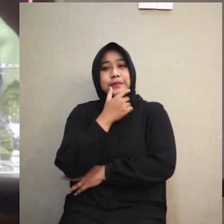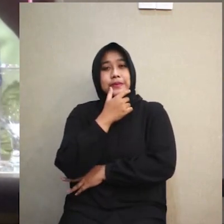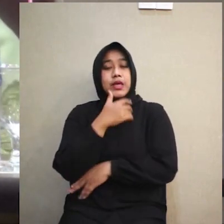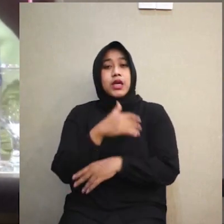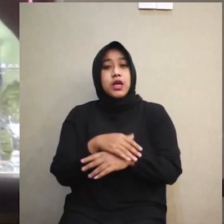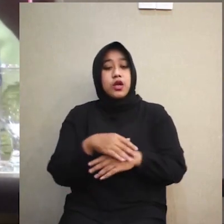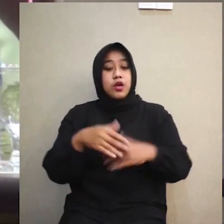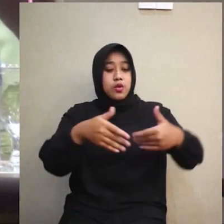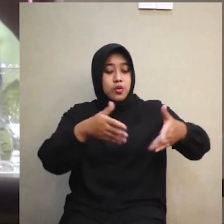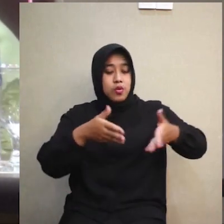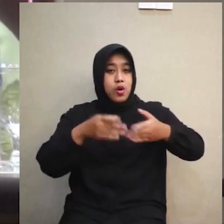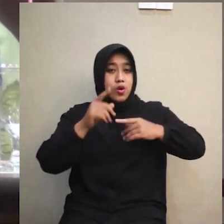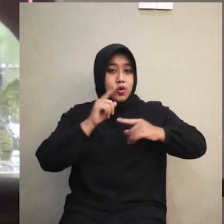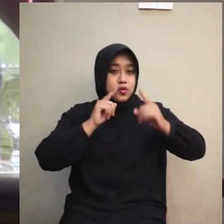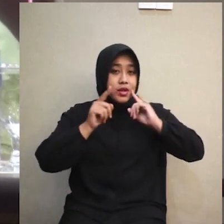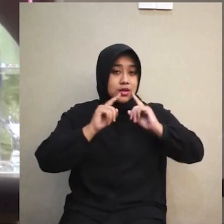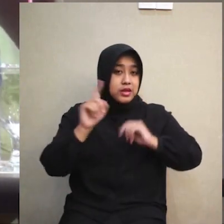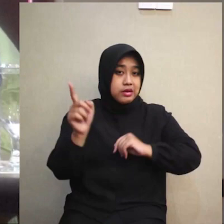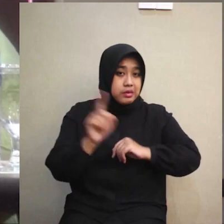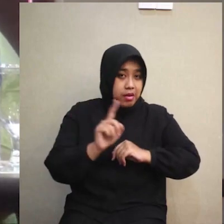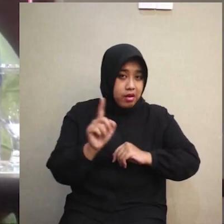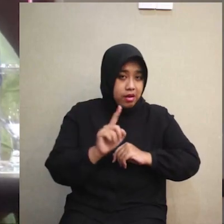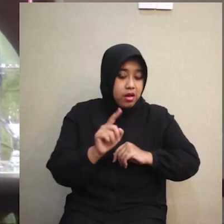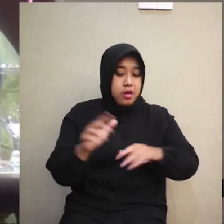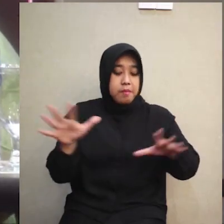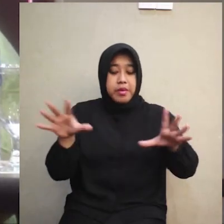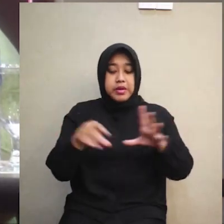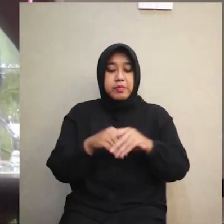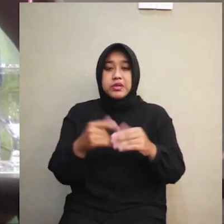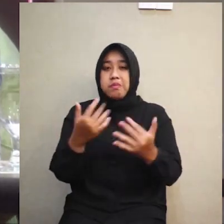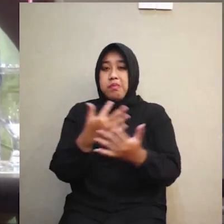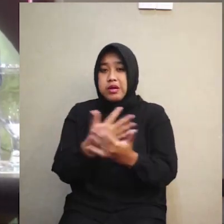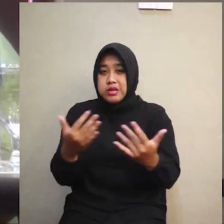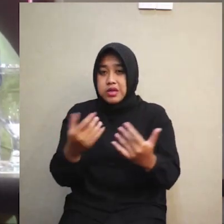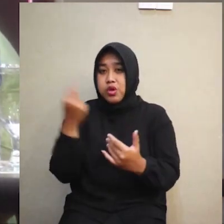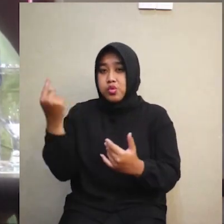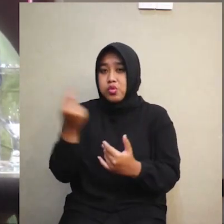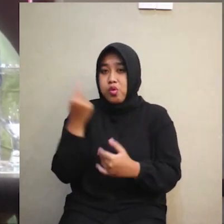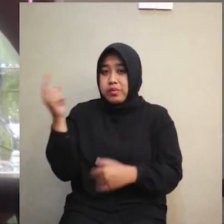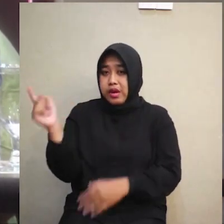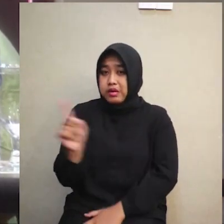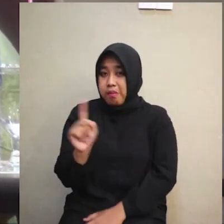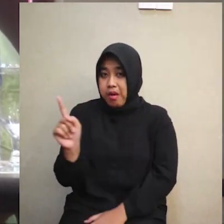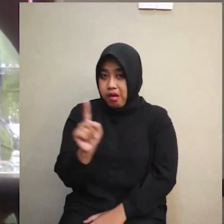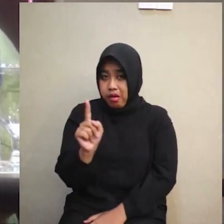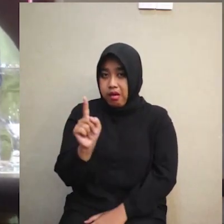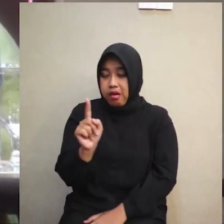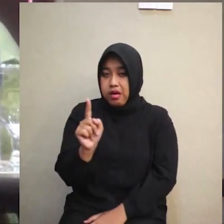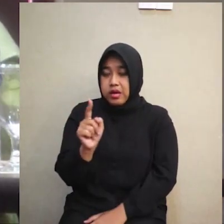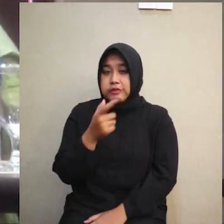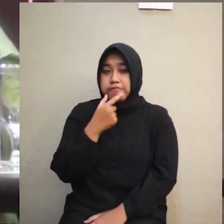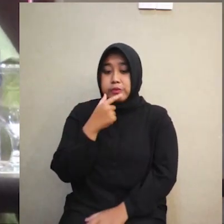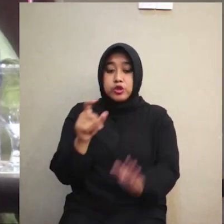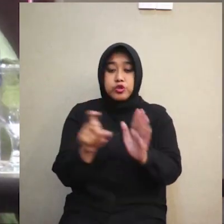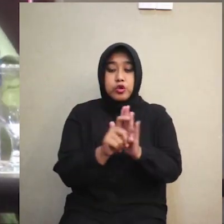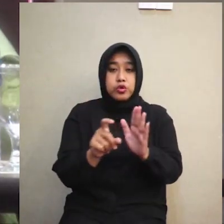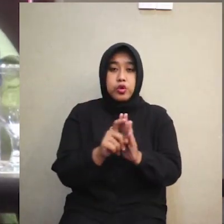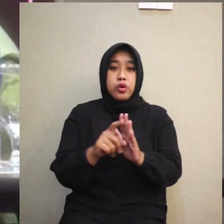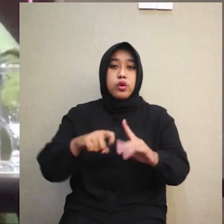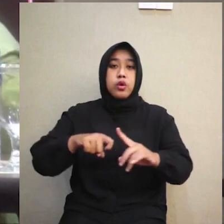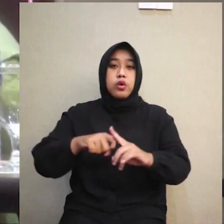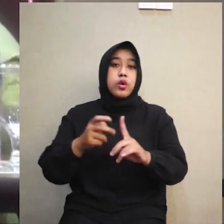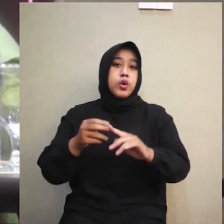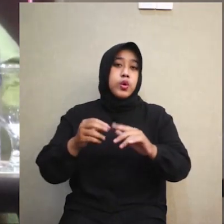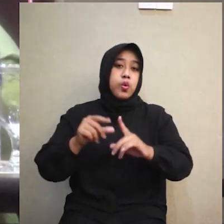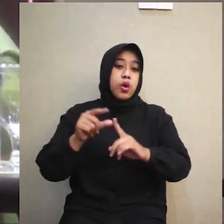konsultasinya di mana kemudian partisipasi masyarakat sipilnya di mana gitu ya kayak Contohnya aku kemarin itu